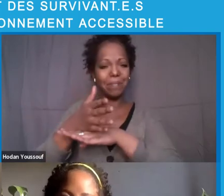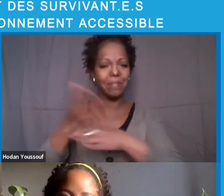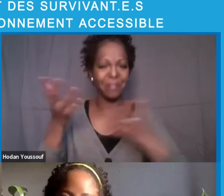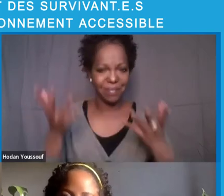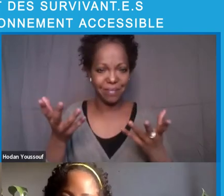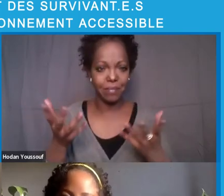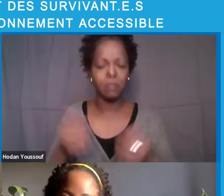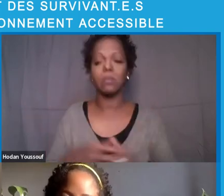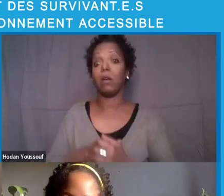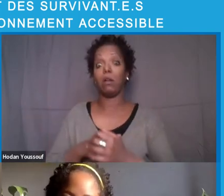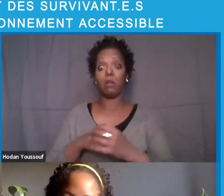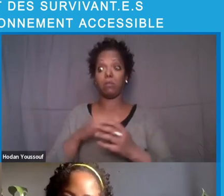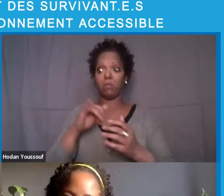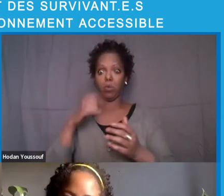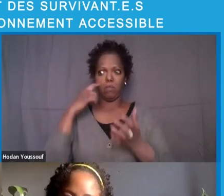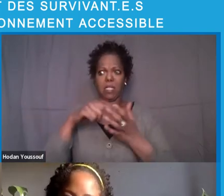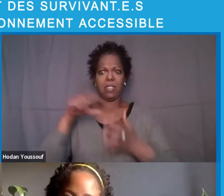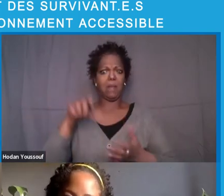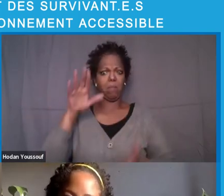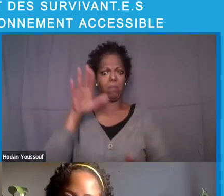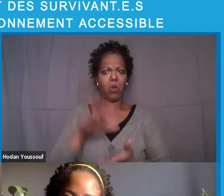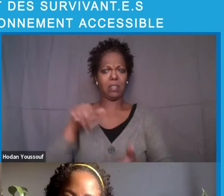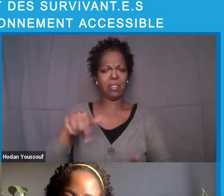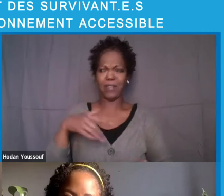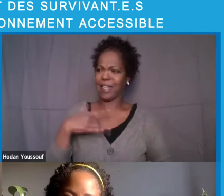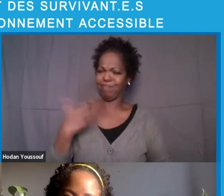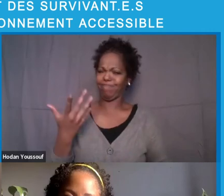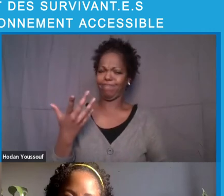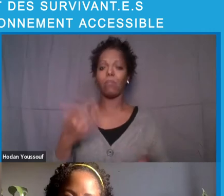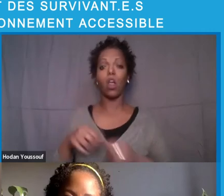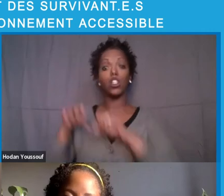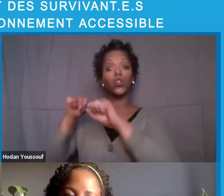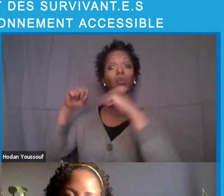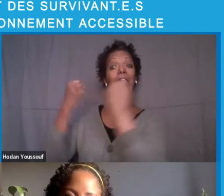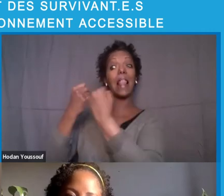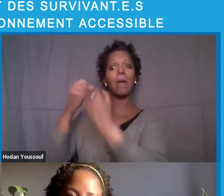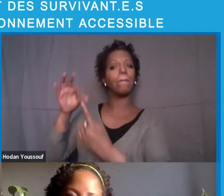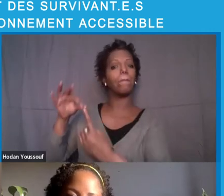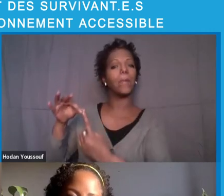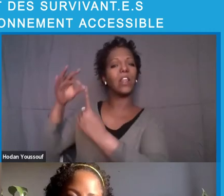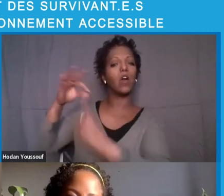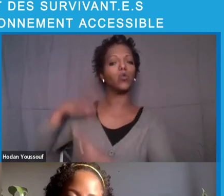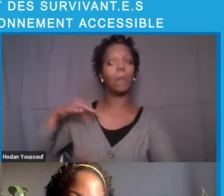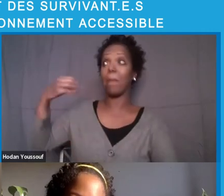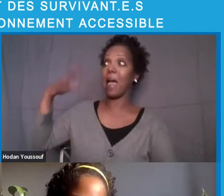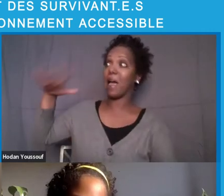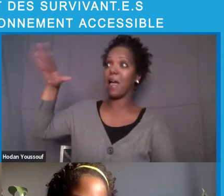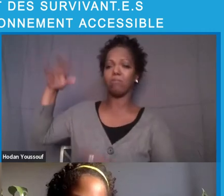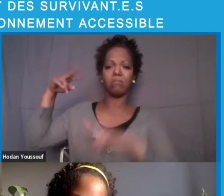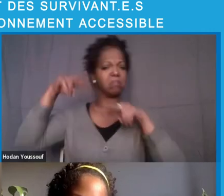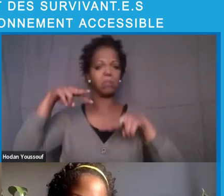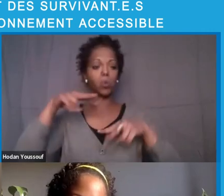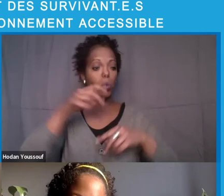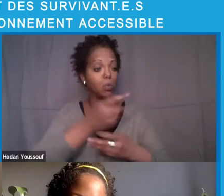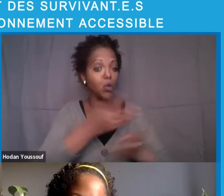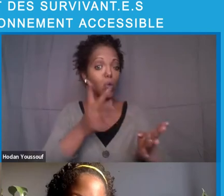voit pas. Elles ne sont pas accessibles. Là, je me demandais comment ça se fait. Est-ce que ces femmes-là